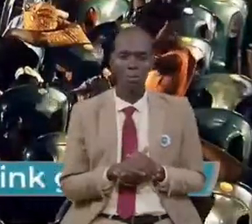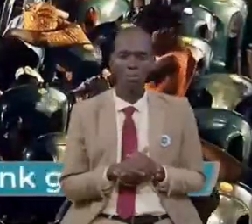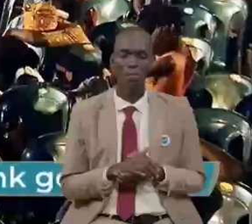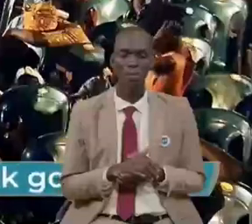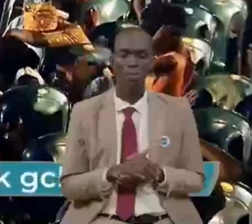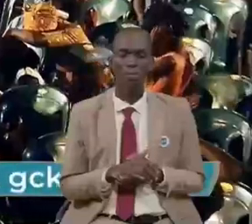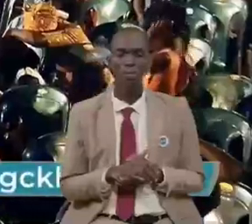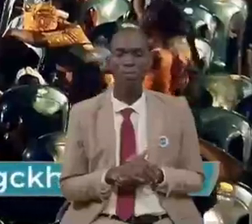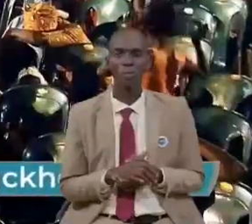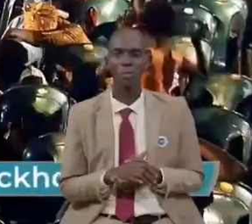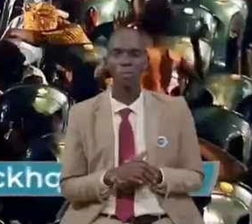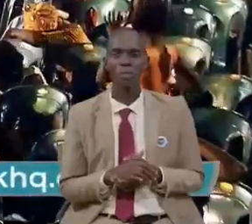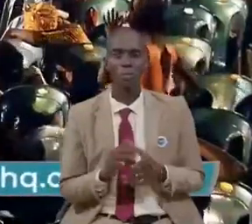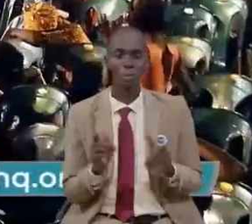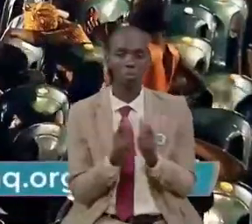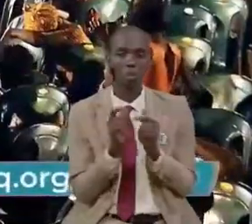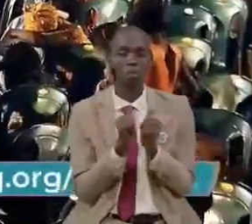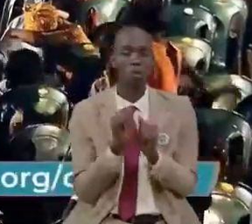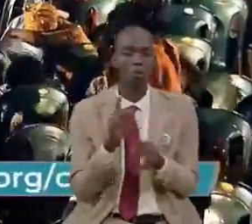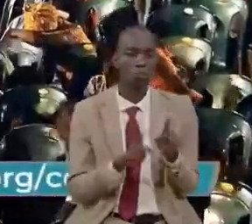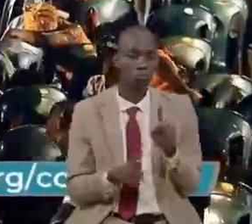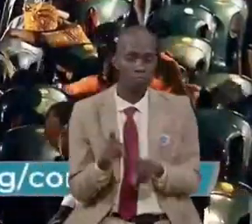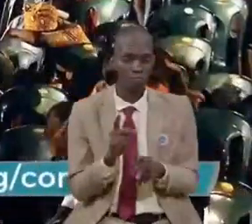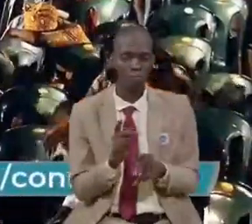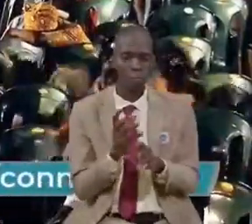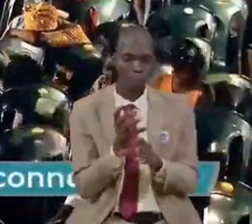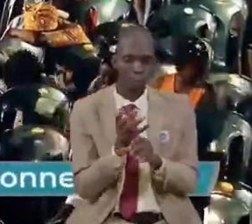par mégarde